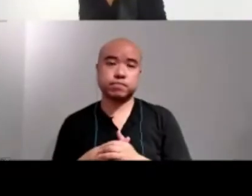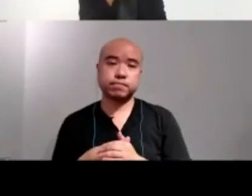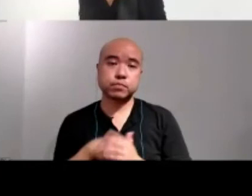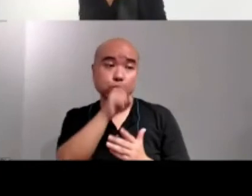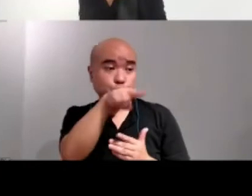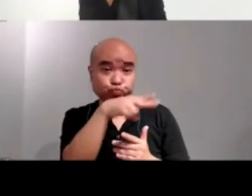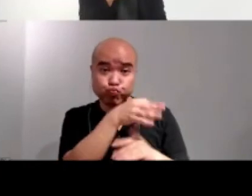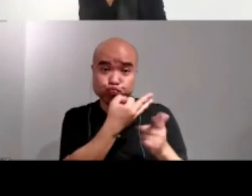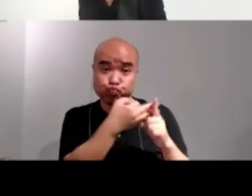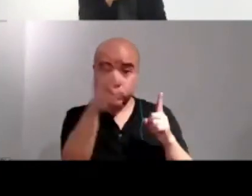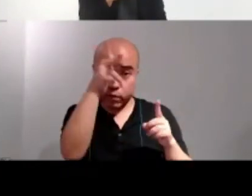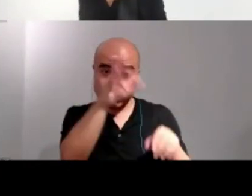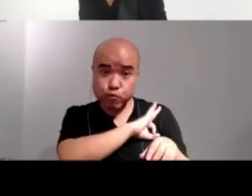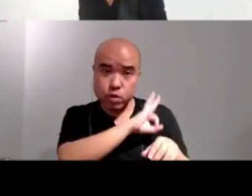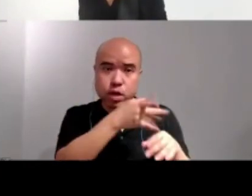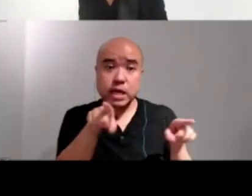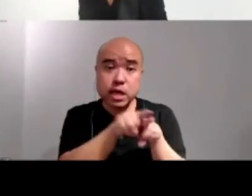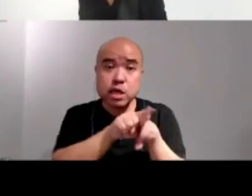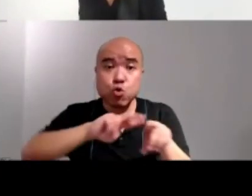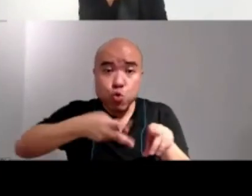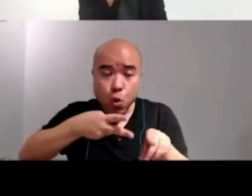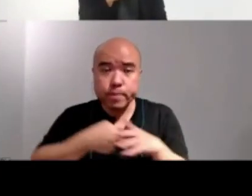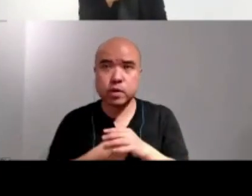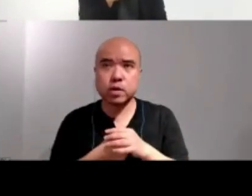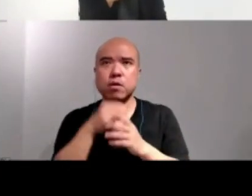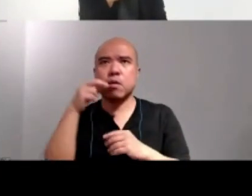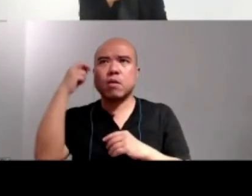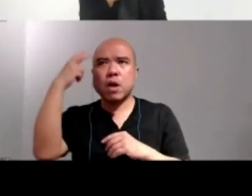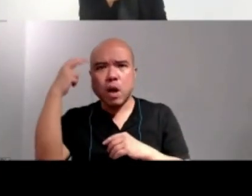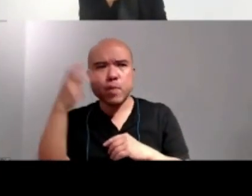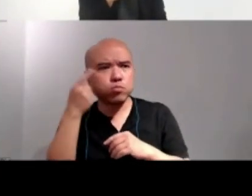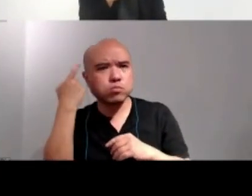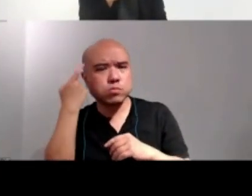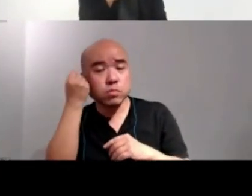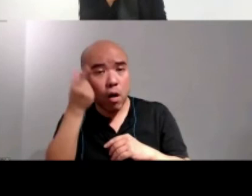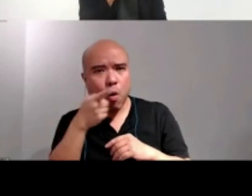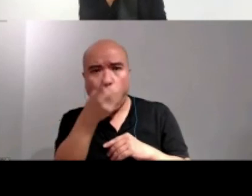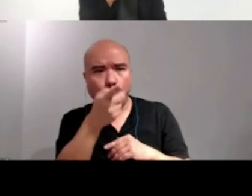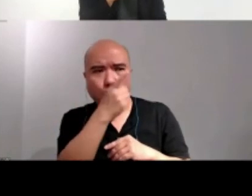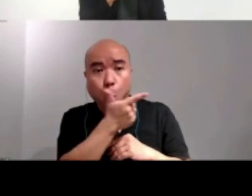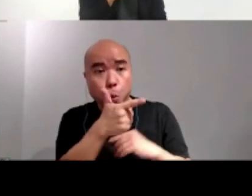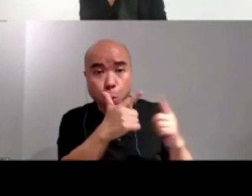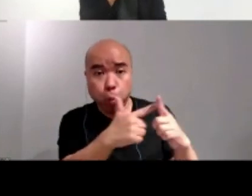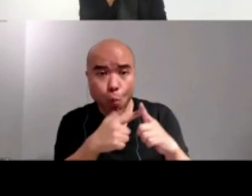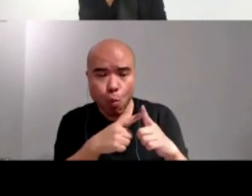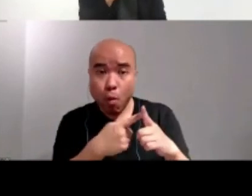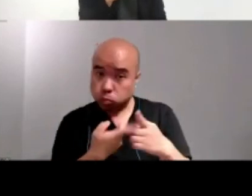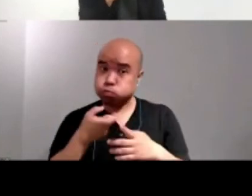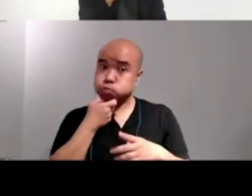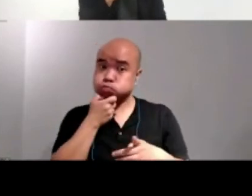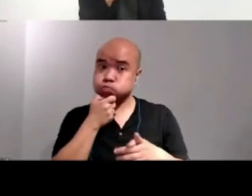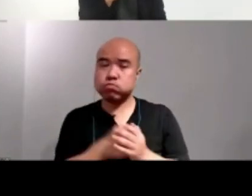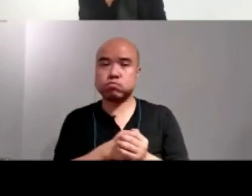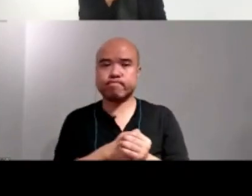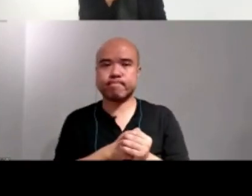去做進行改造。我哋發現原來好多好多嘅街坊等住我哋去做。所以我哋喺過